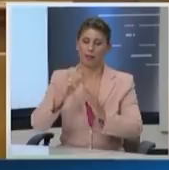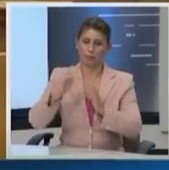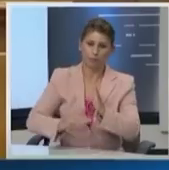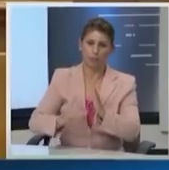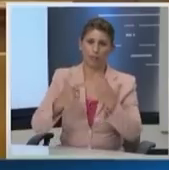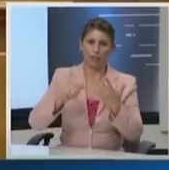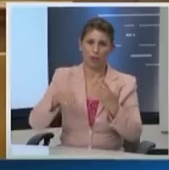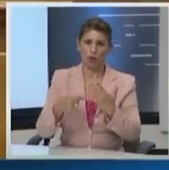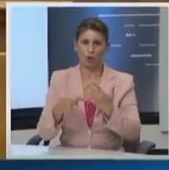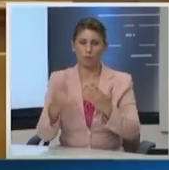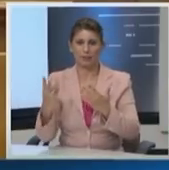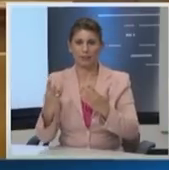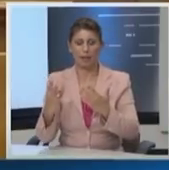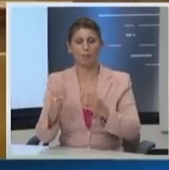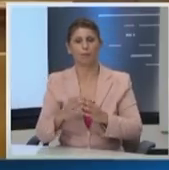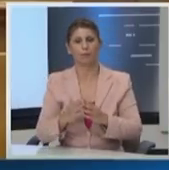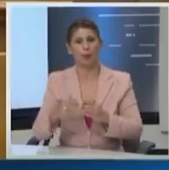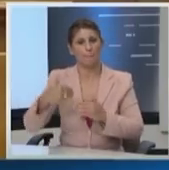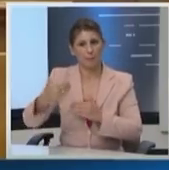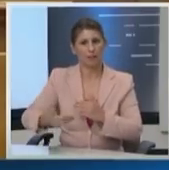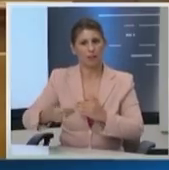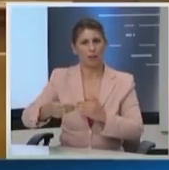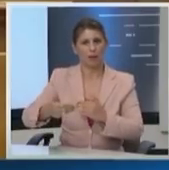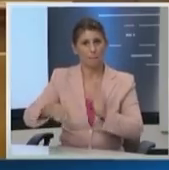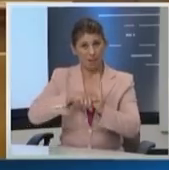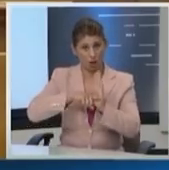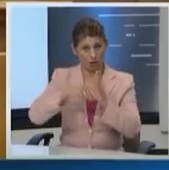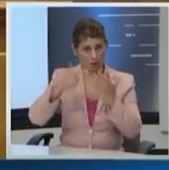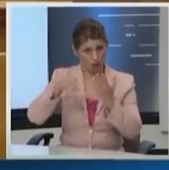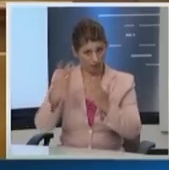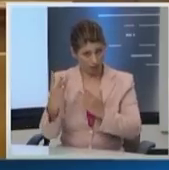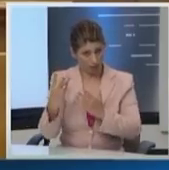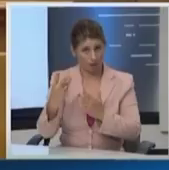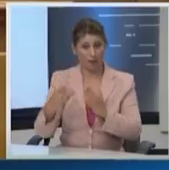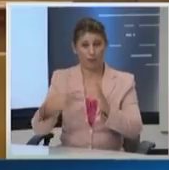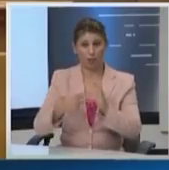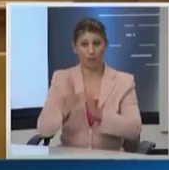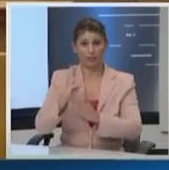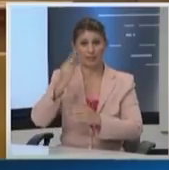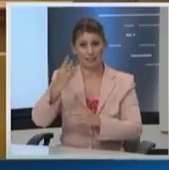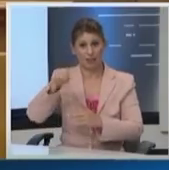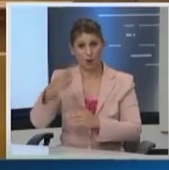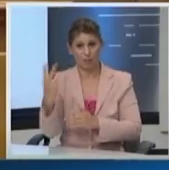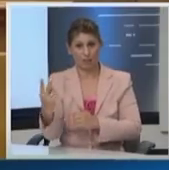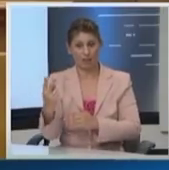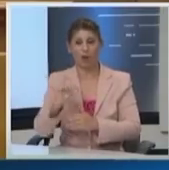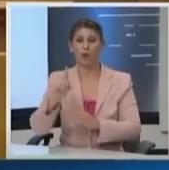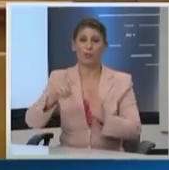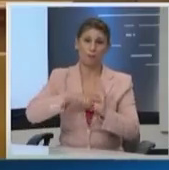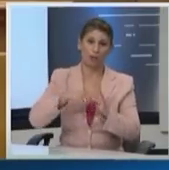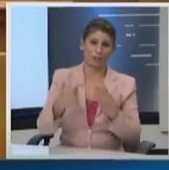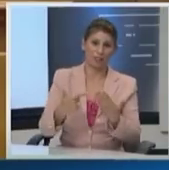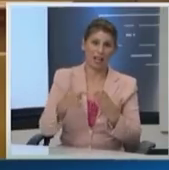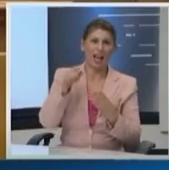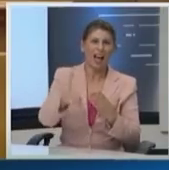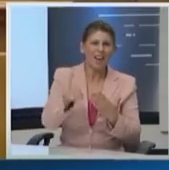7,3, δεν πήγαμε στο 9,1 ευτυχώς, μετά μείον 7,3, μετά το 2013 πήγαμε στο 3,2, δεν μείναμε στο μείον 7.